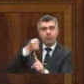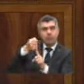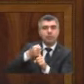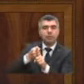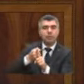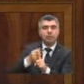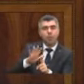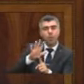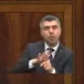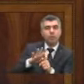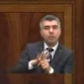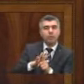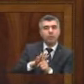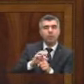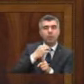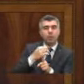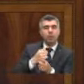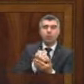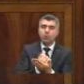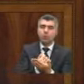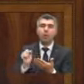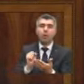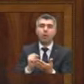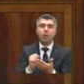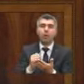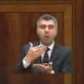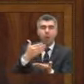المتدخلين للقضاء على